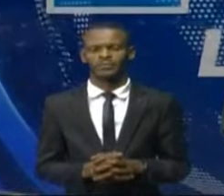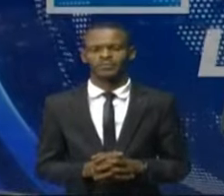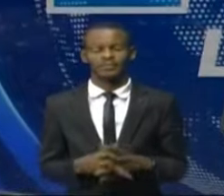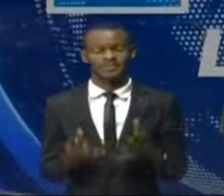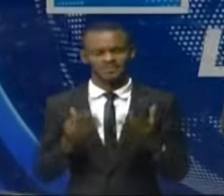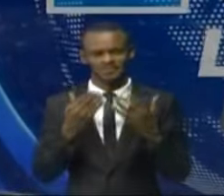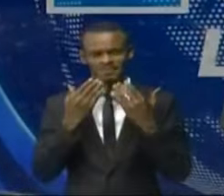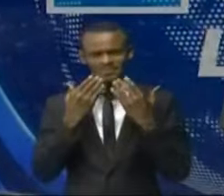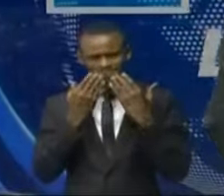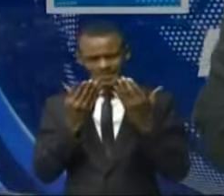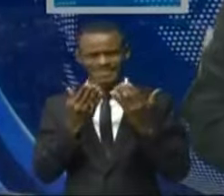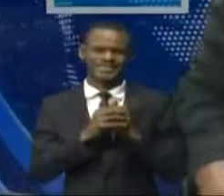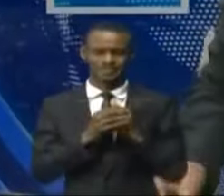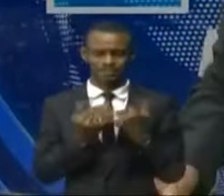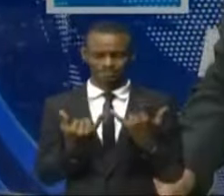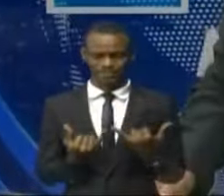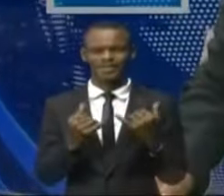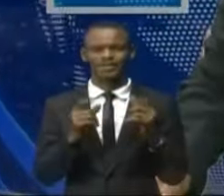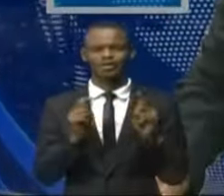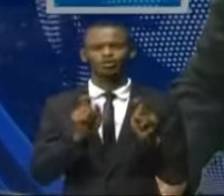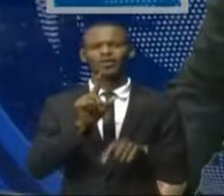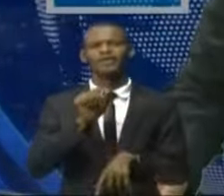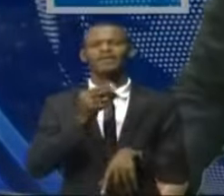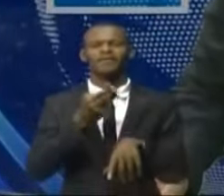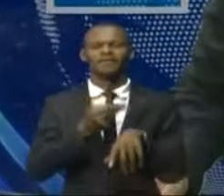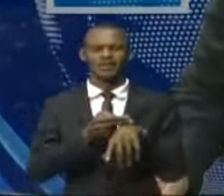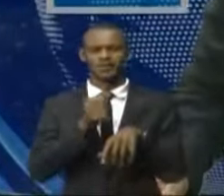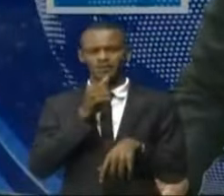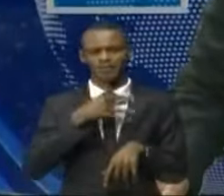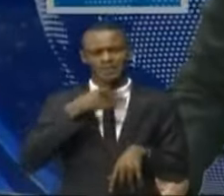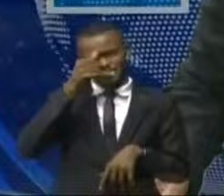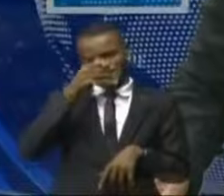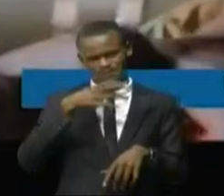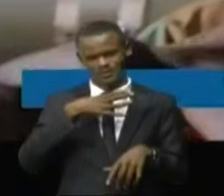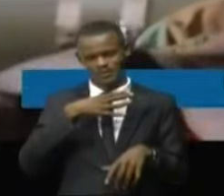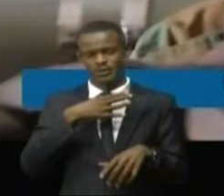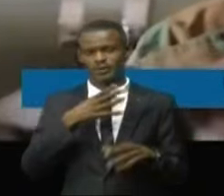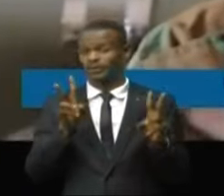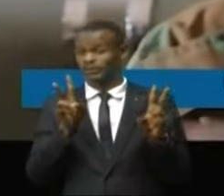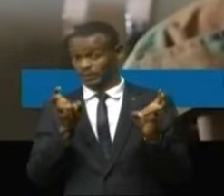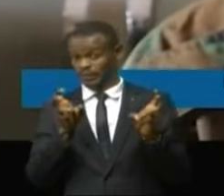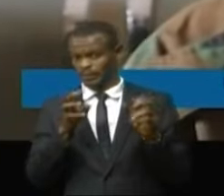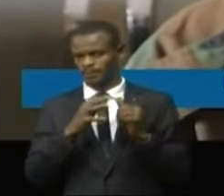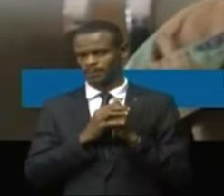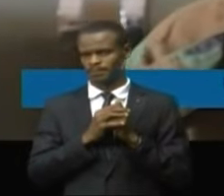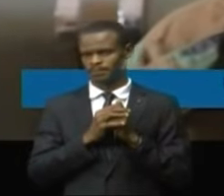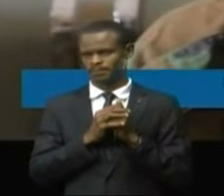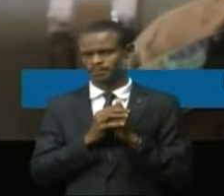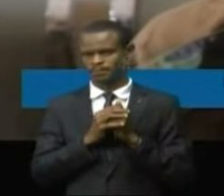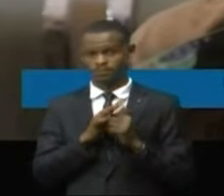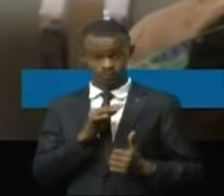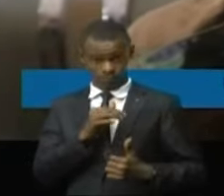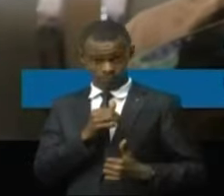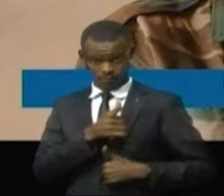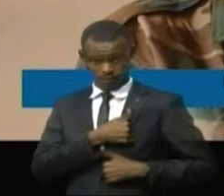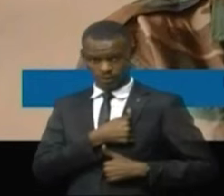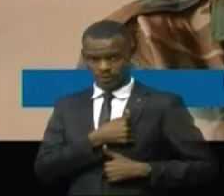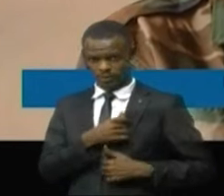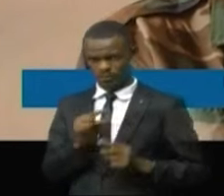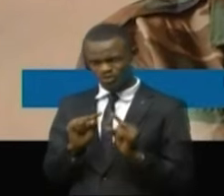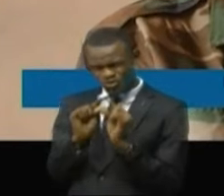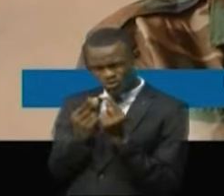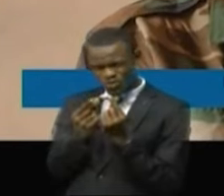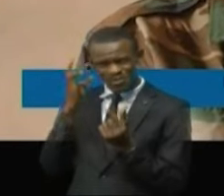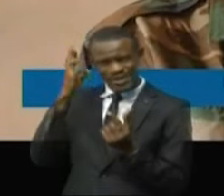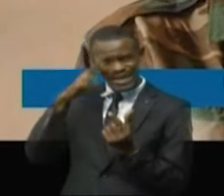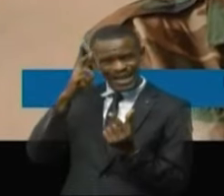Merci de nous rejoindre 20h. Madame, Monsieur, bonsoir. À la une ce soir, des éléments du M23 se sont rendus à l'armée régulière. Ils